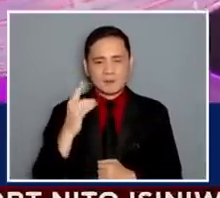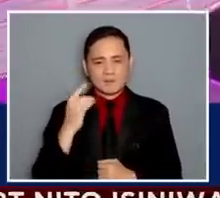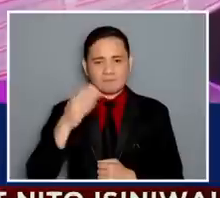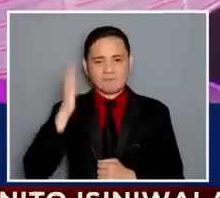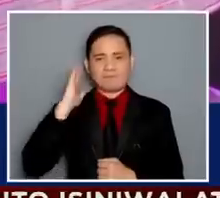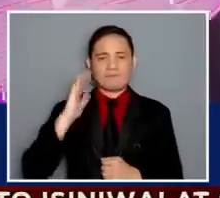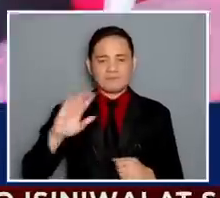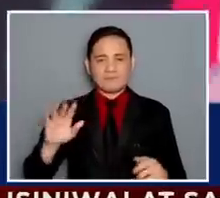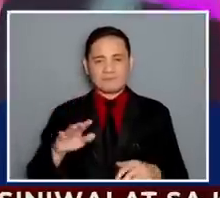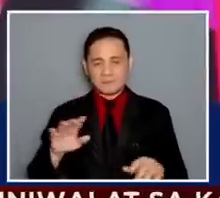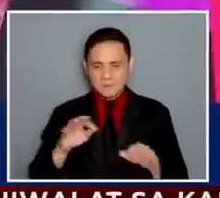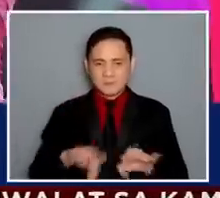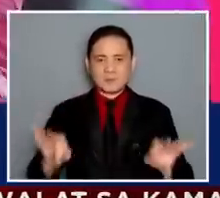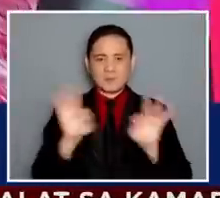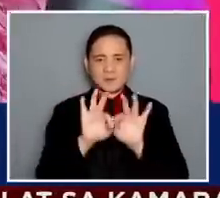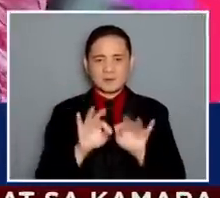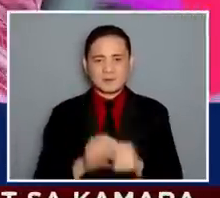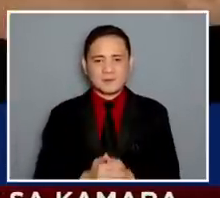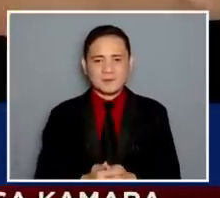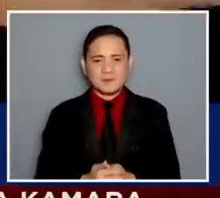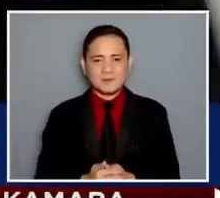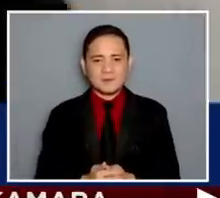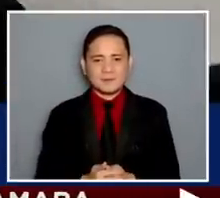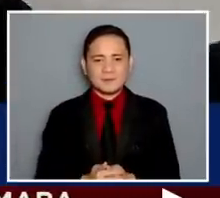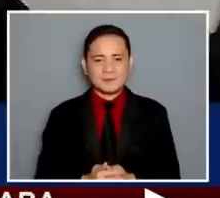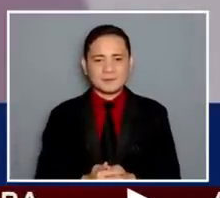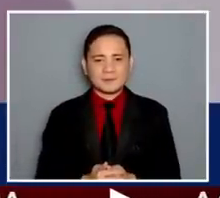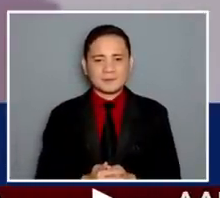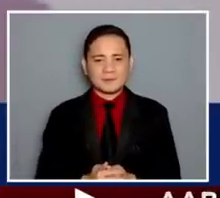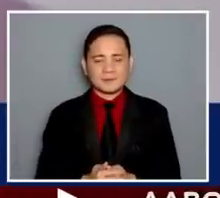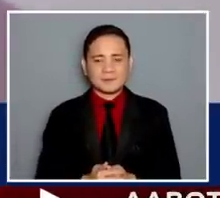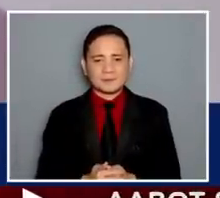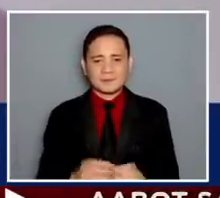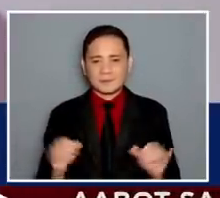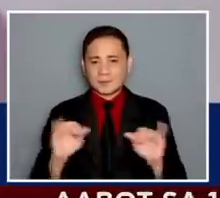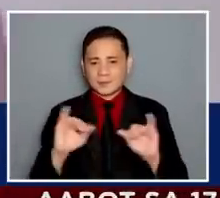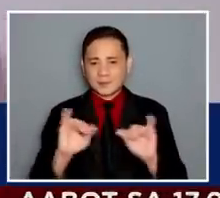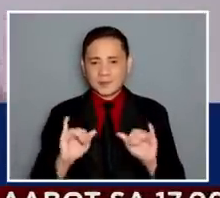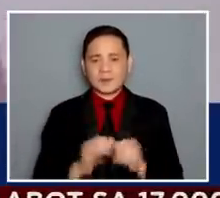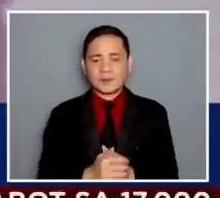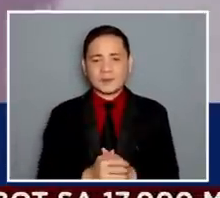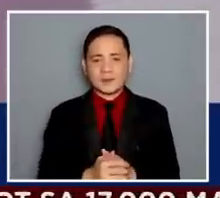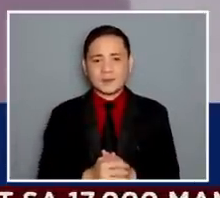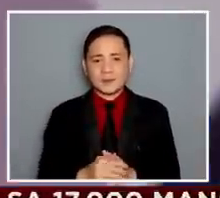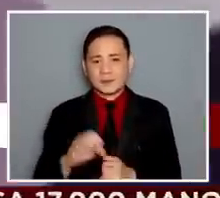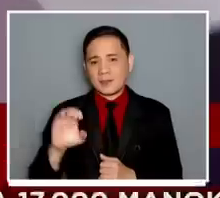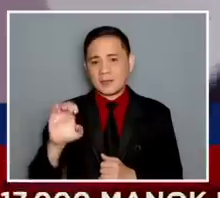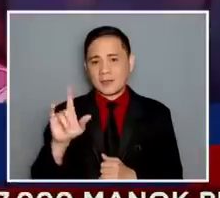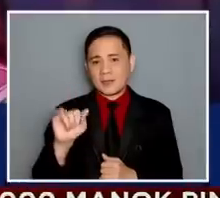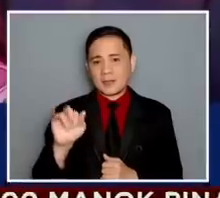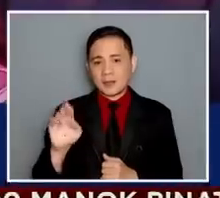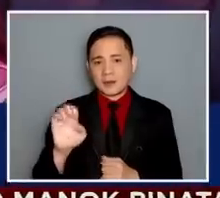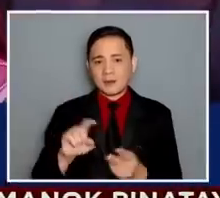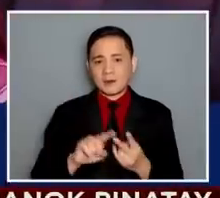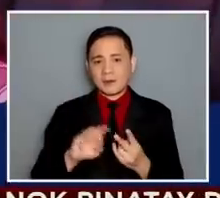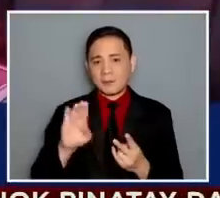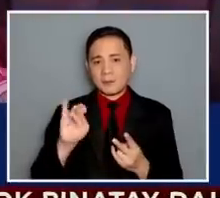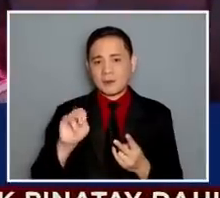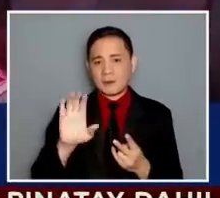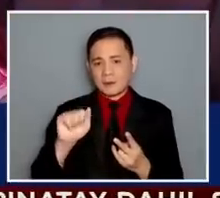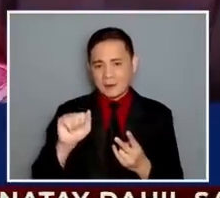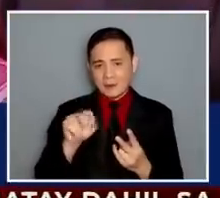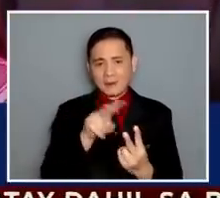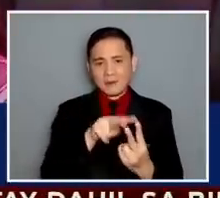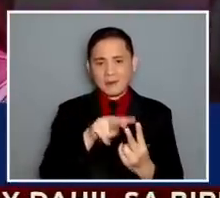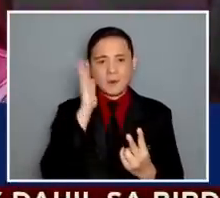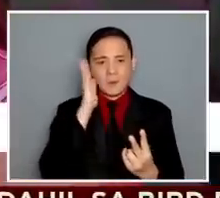it. Karangalan naman ni Bianca Gonzalez at Robbie Domingo na maging hosts ng The Voice. Isa sa mga role ko kasi